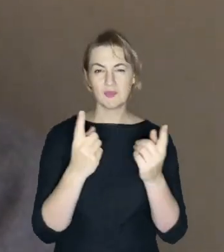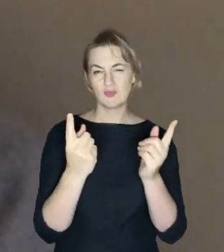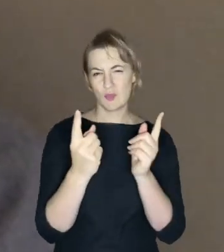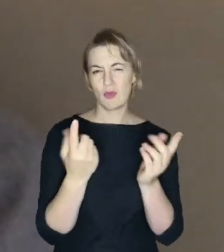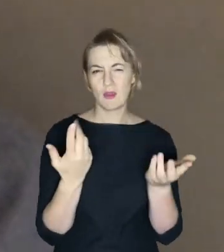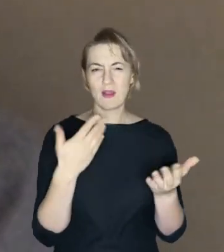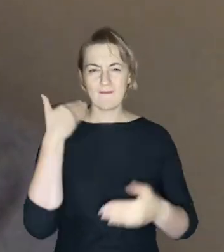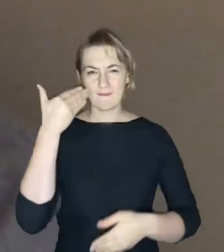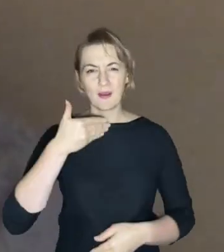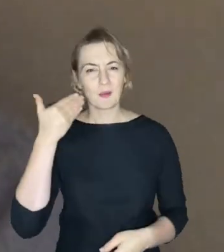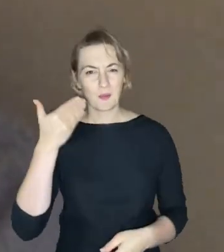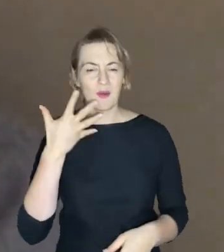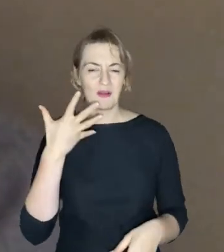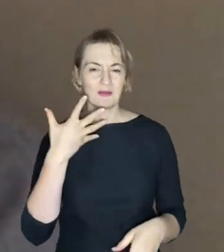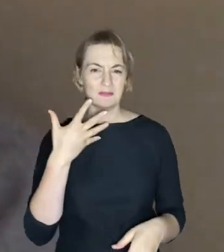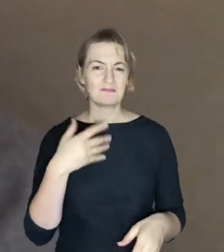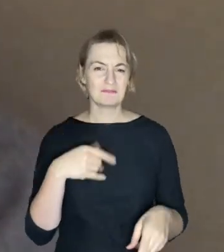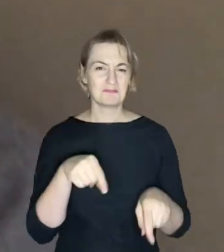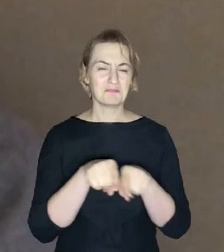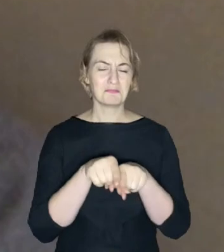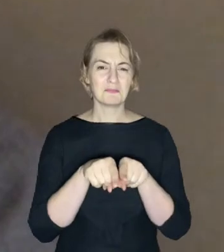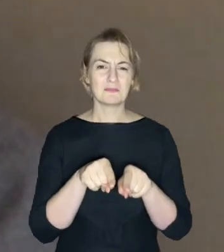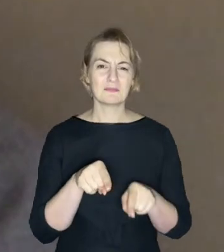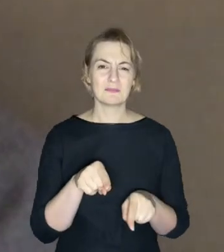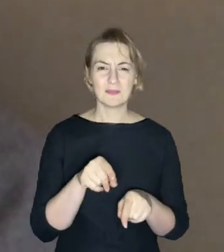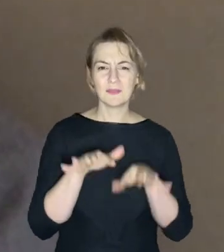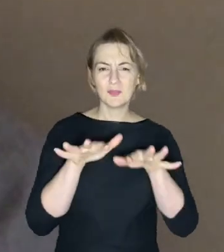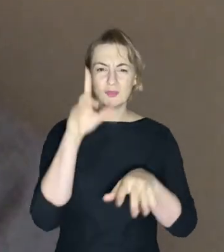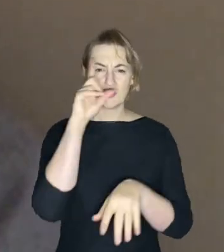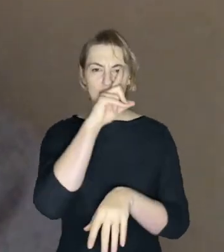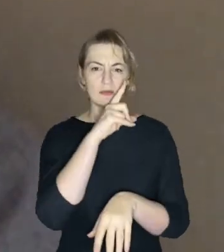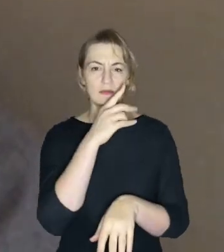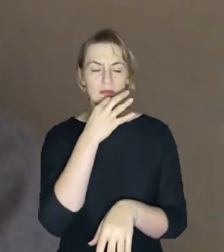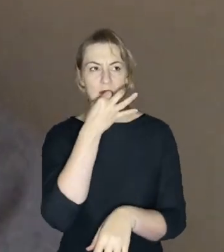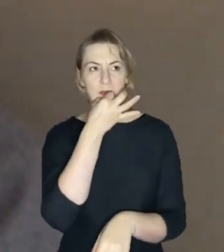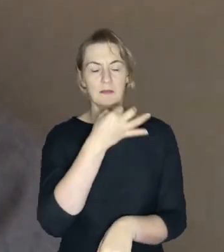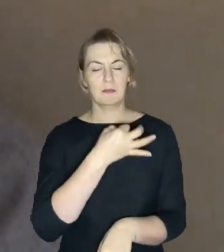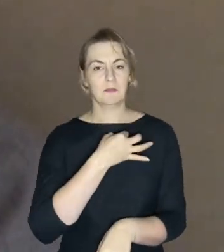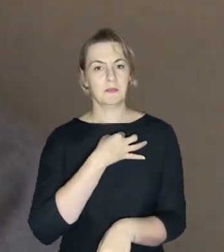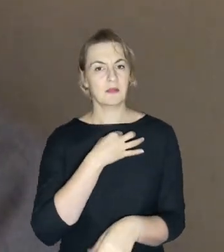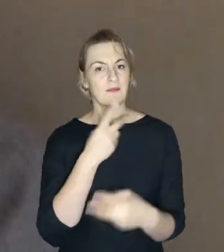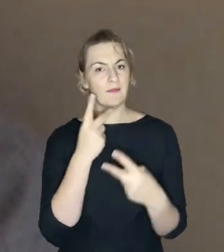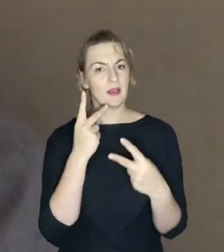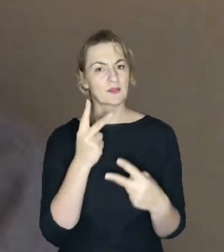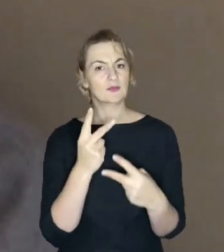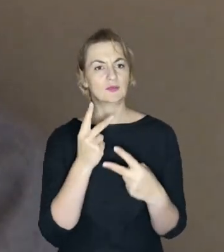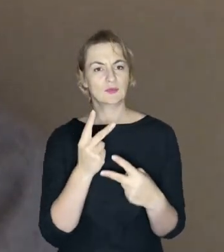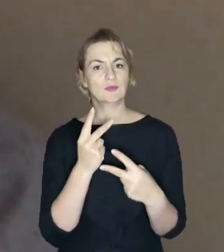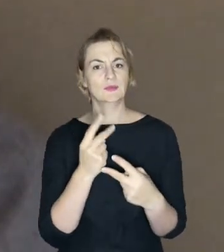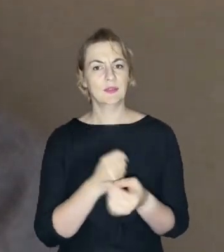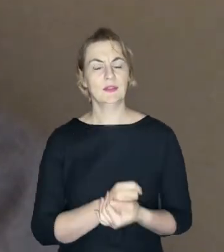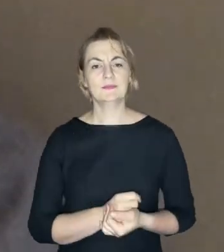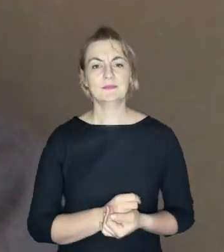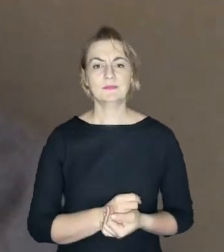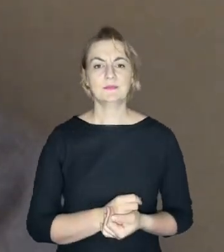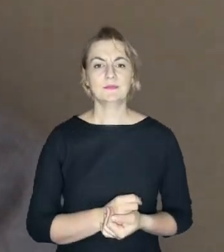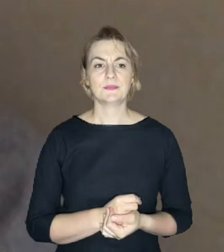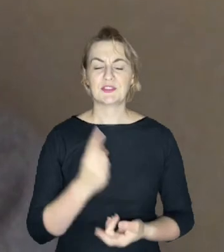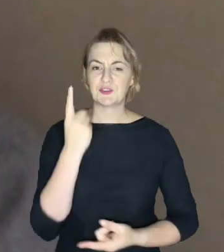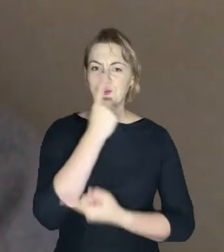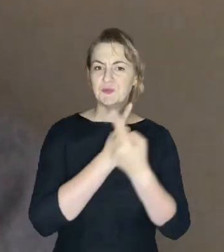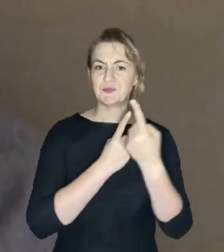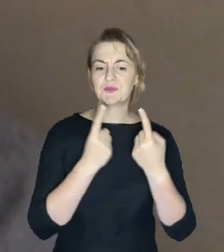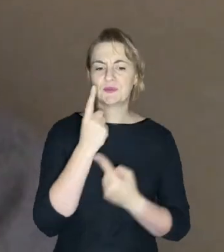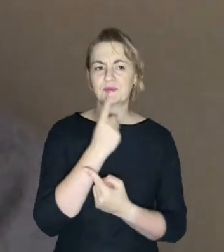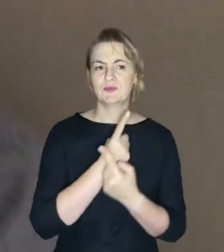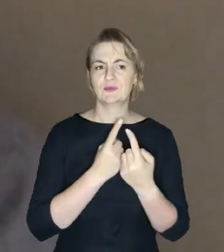dalej, że coraz więcej ludzi sobie zadaje istotne pytania, tak? I się zastanawia,